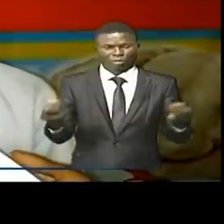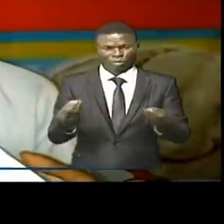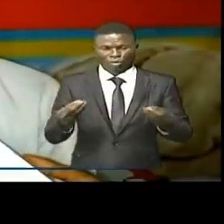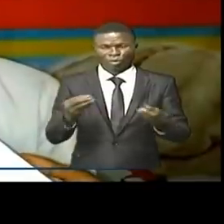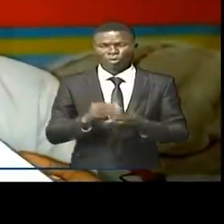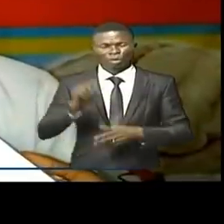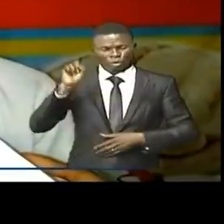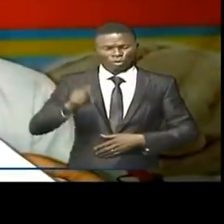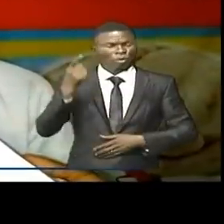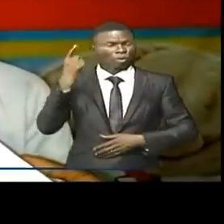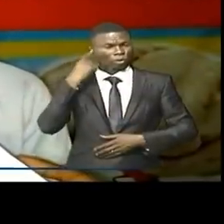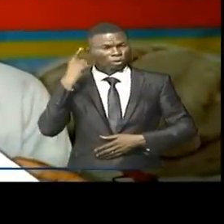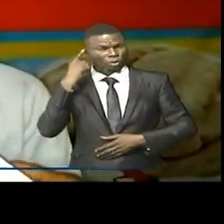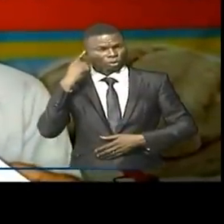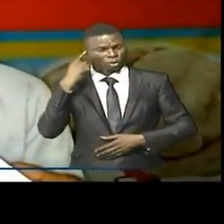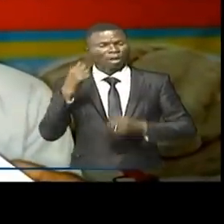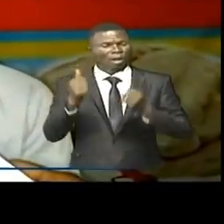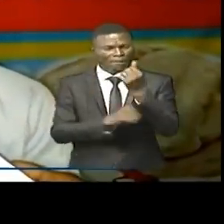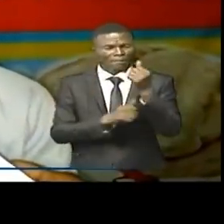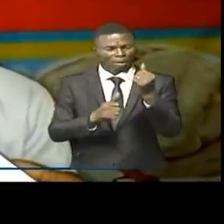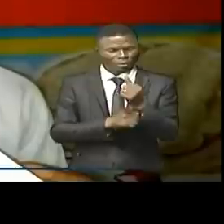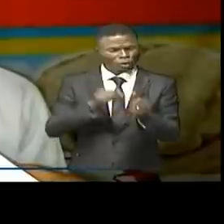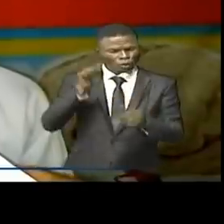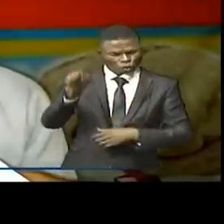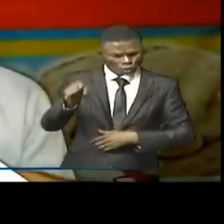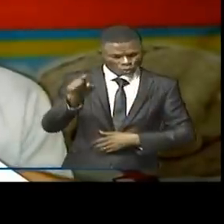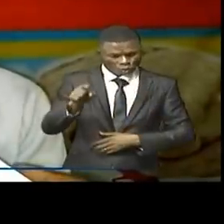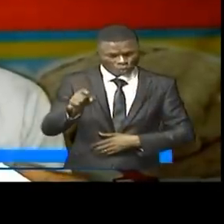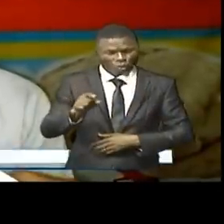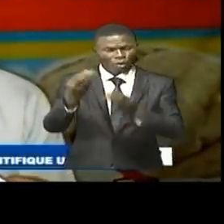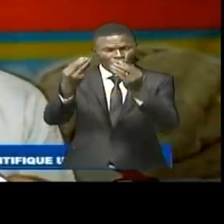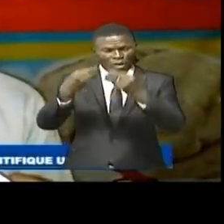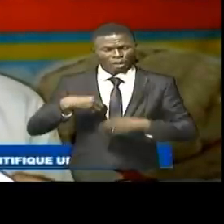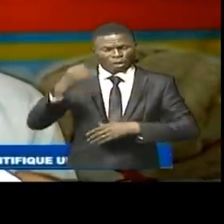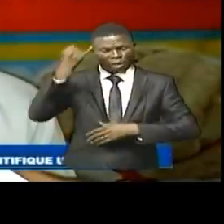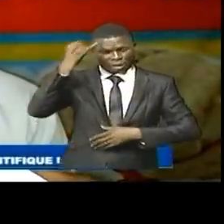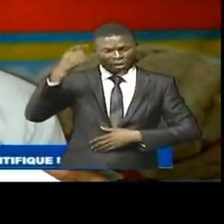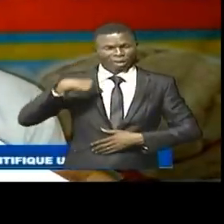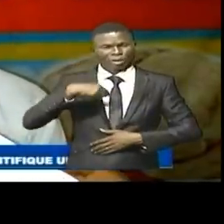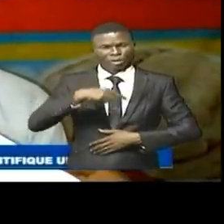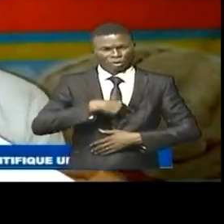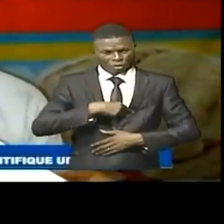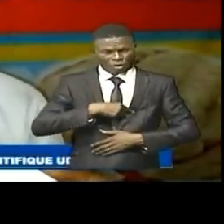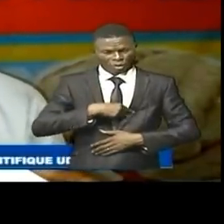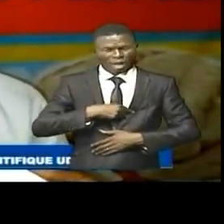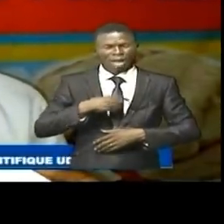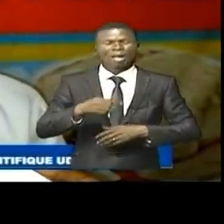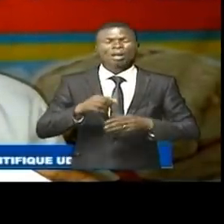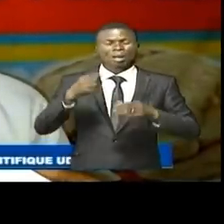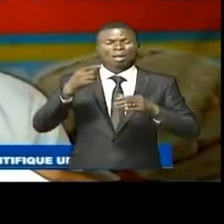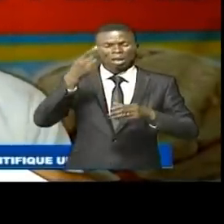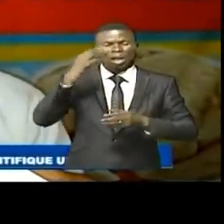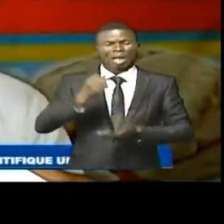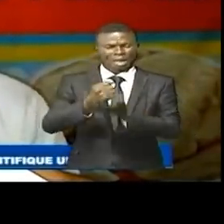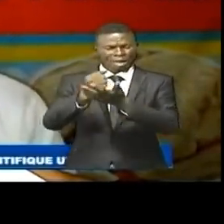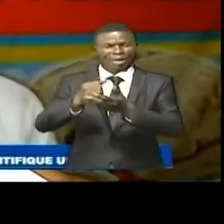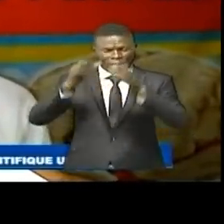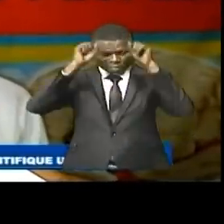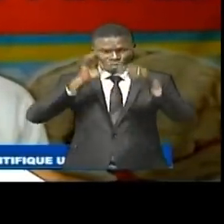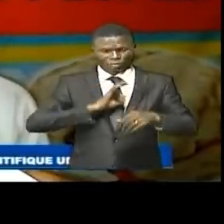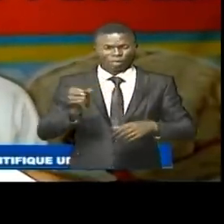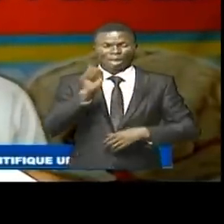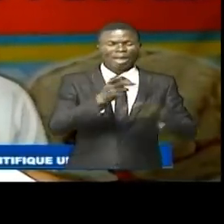ecoutez jean d'angély des tamarins il nous avons désormais